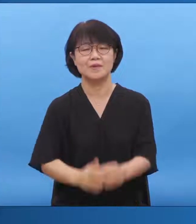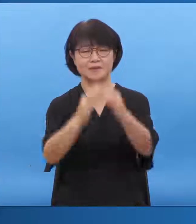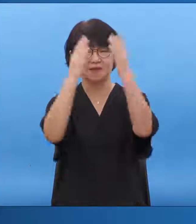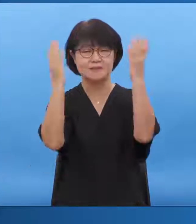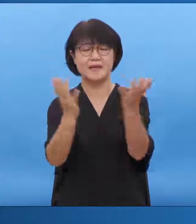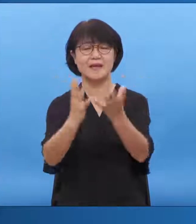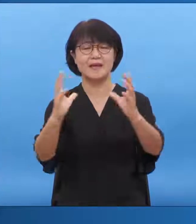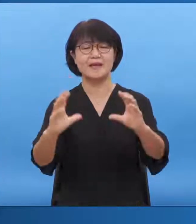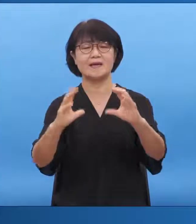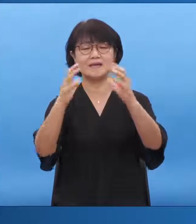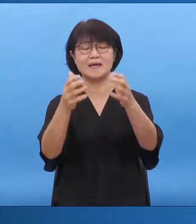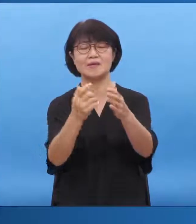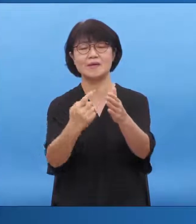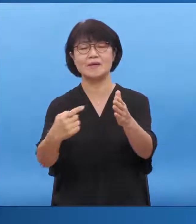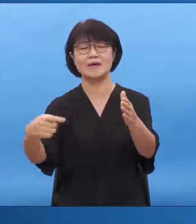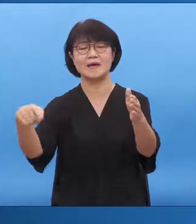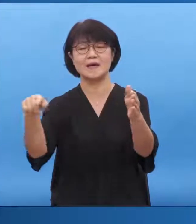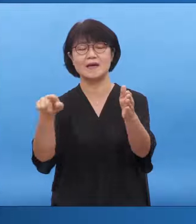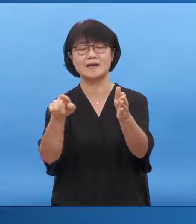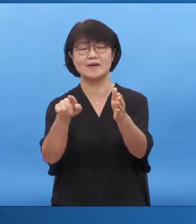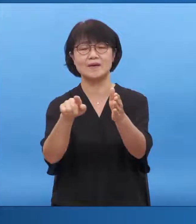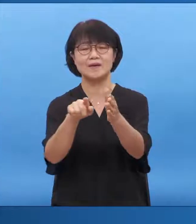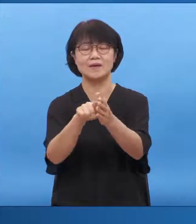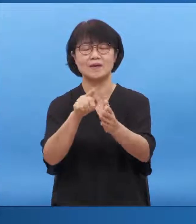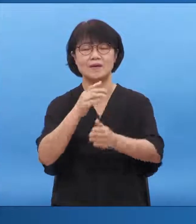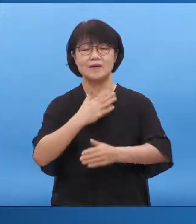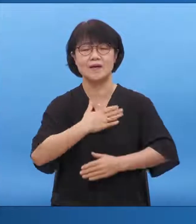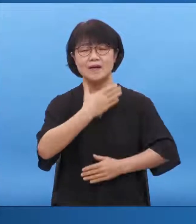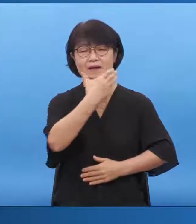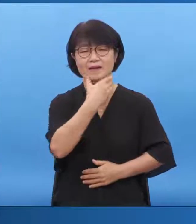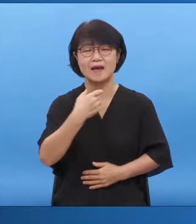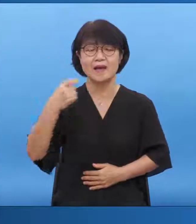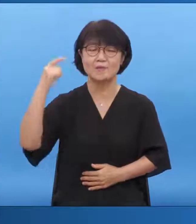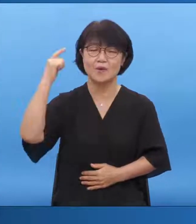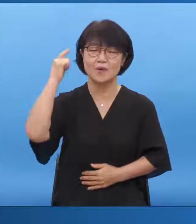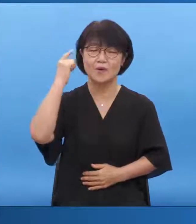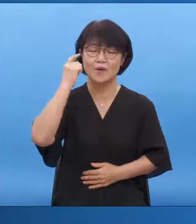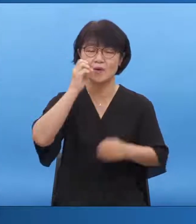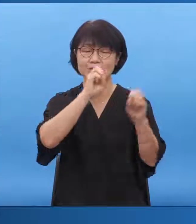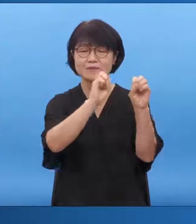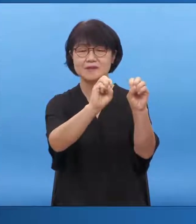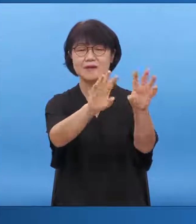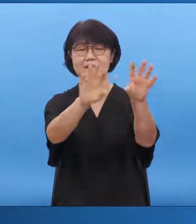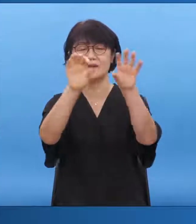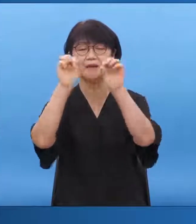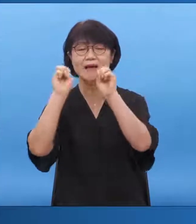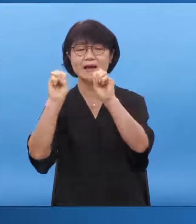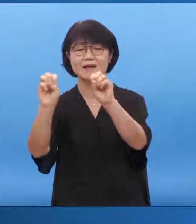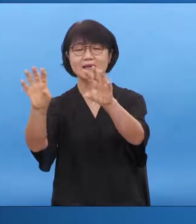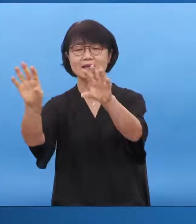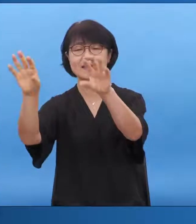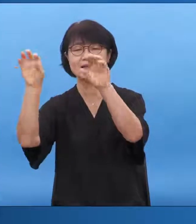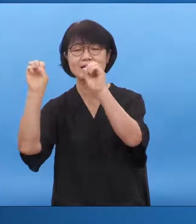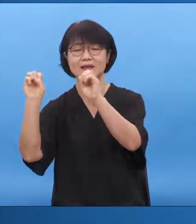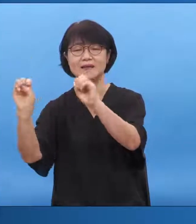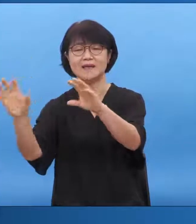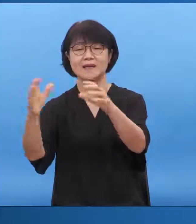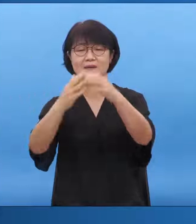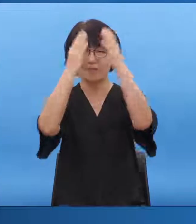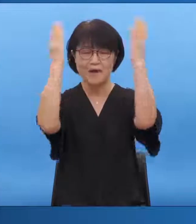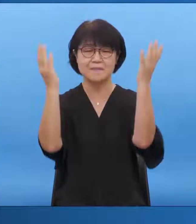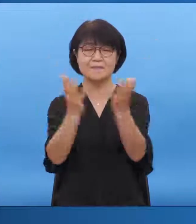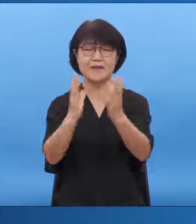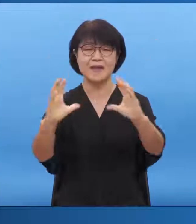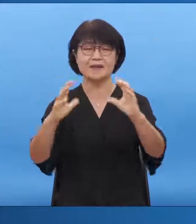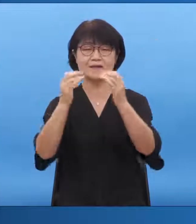온 세상 위하여 나 복음 전하리.